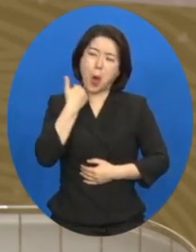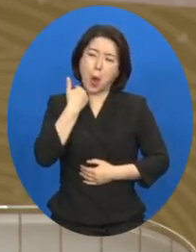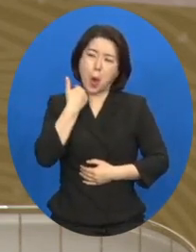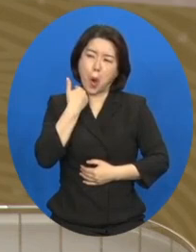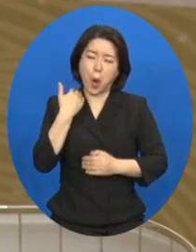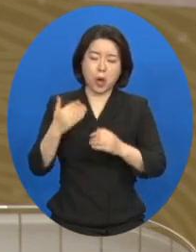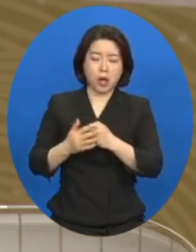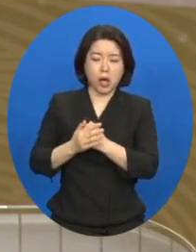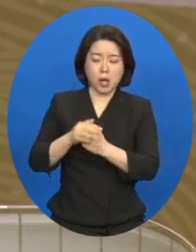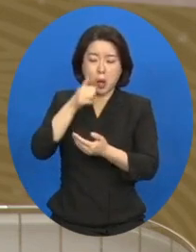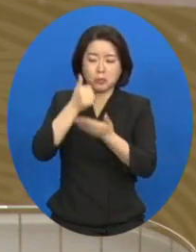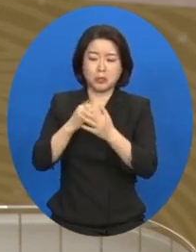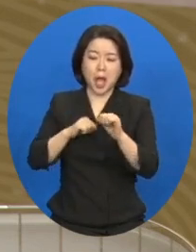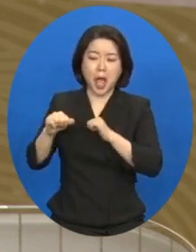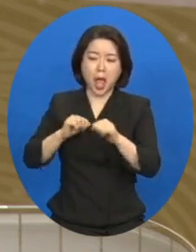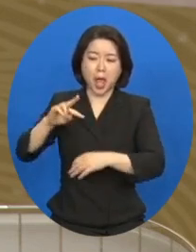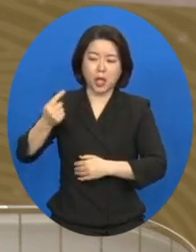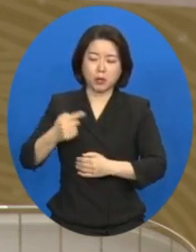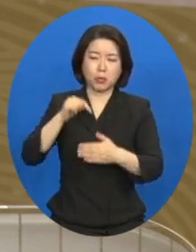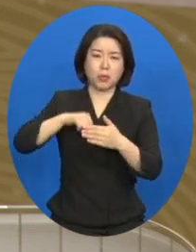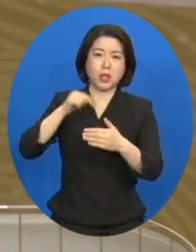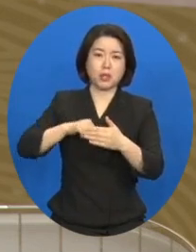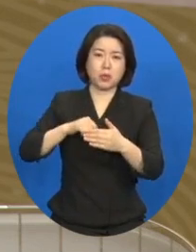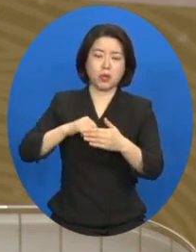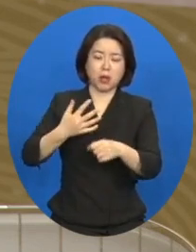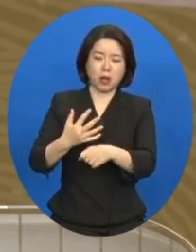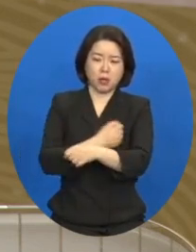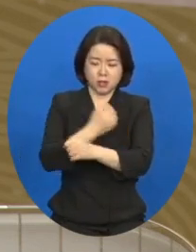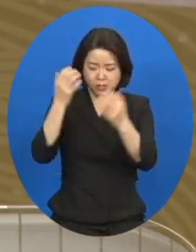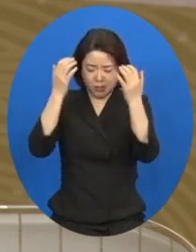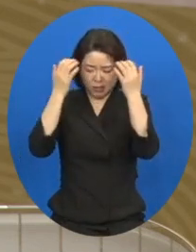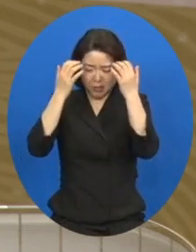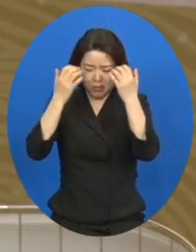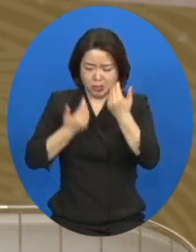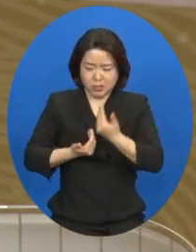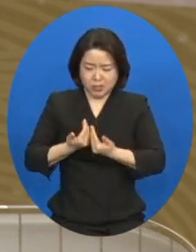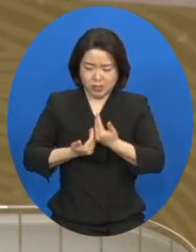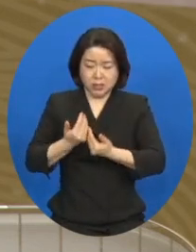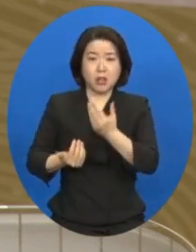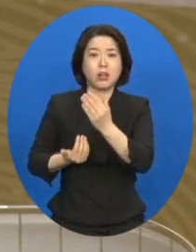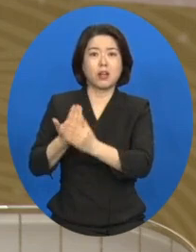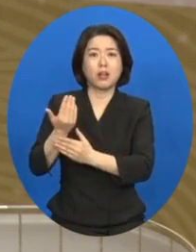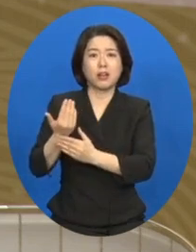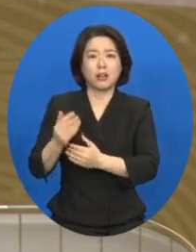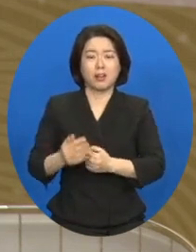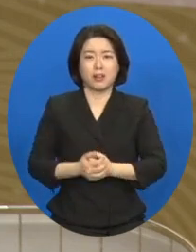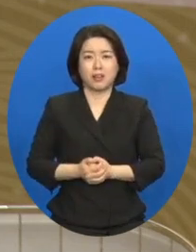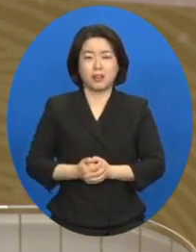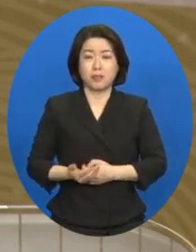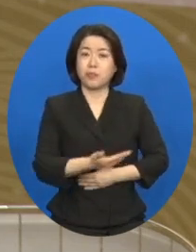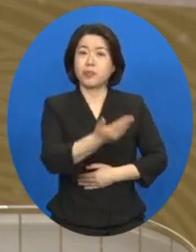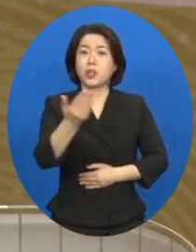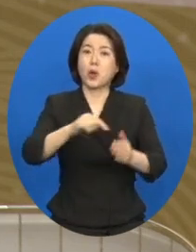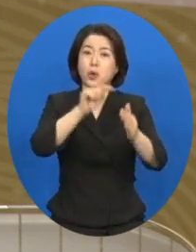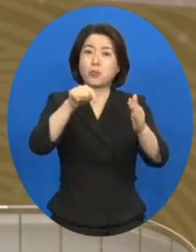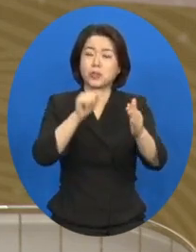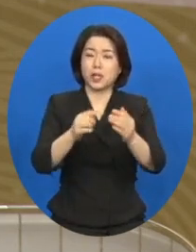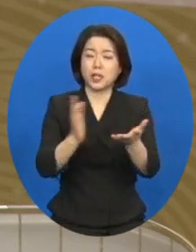죄를 지어도 내 속에 그것은 엄청난 고통이 되는 거예요. 여러분 안에